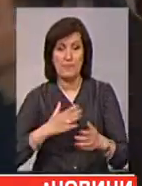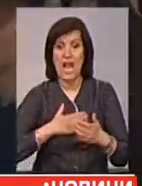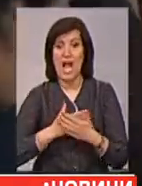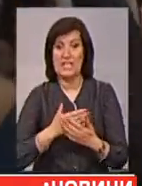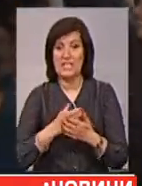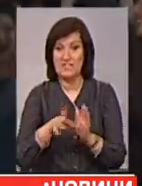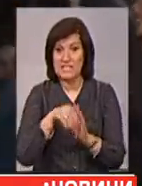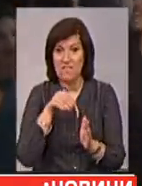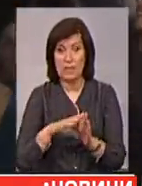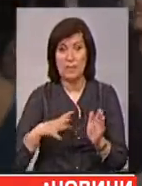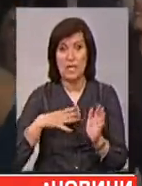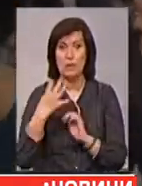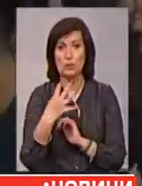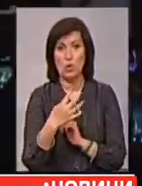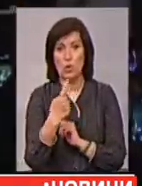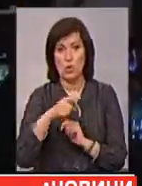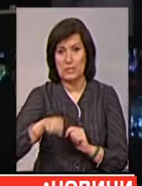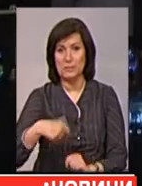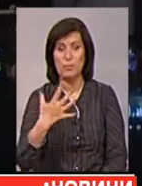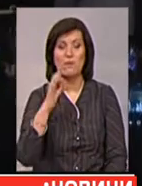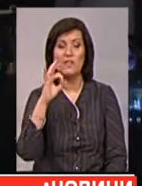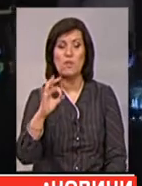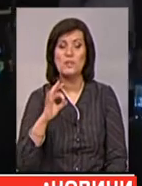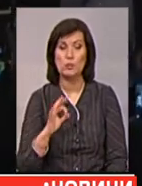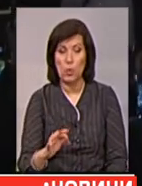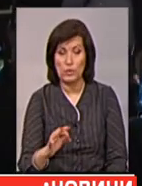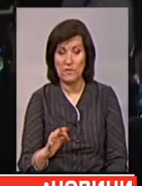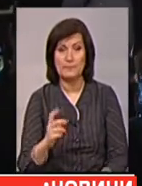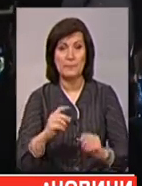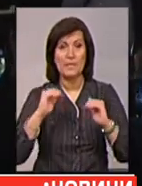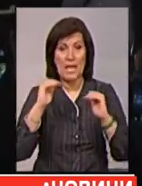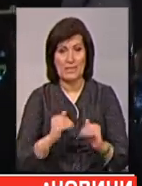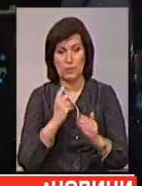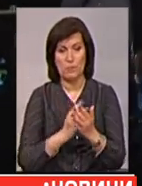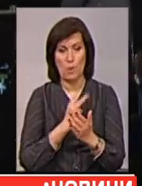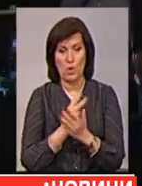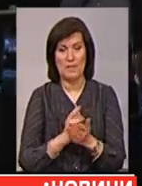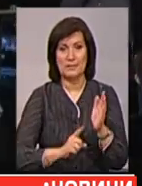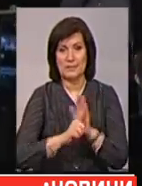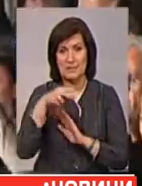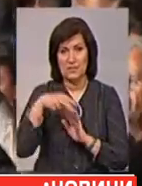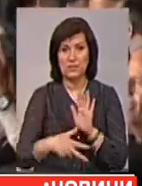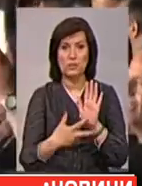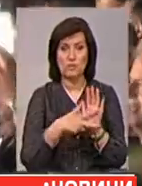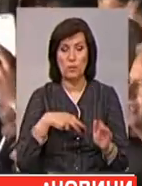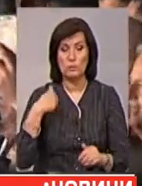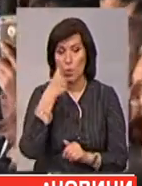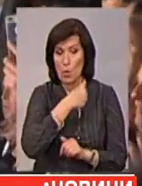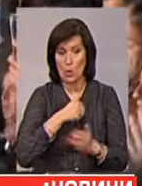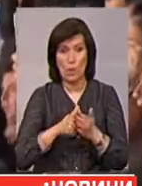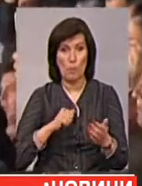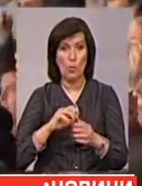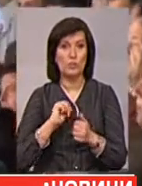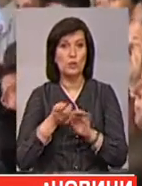даними ЦВК Косова, становила 41,5%. Це найнижчий показник із 2008 року.